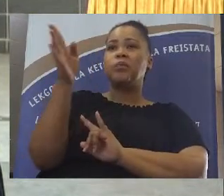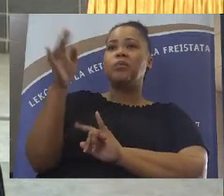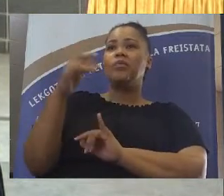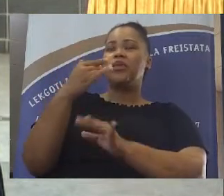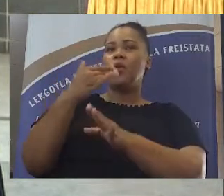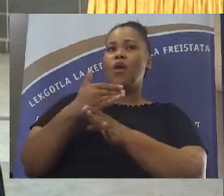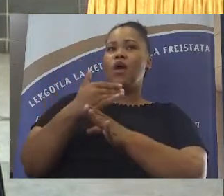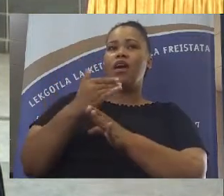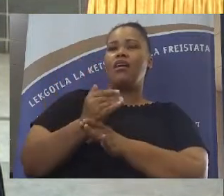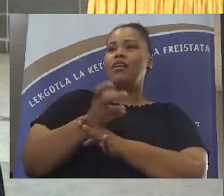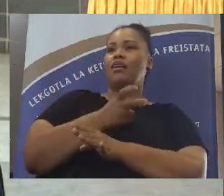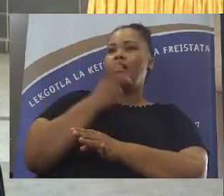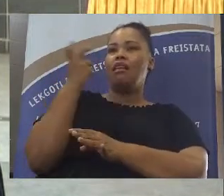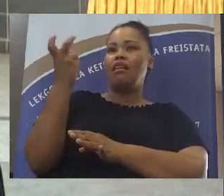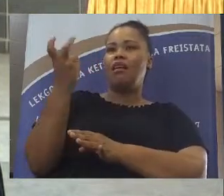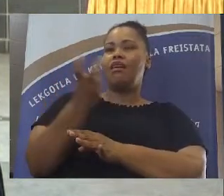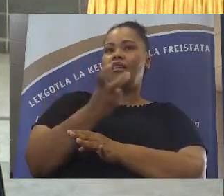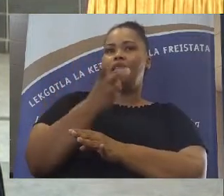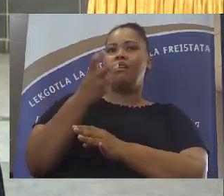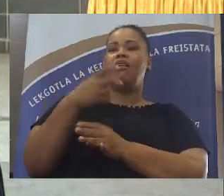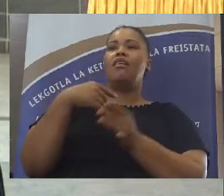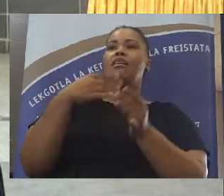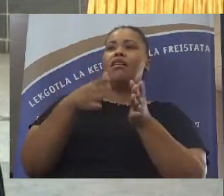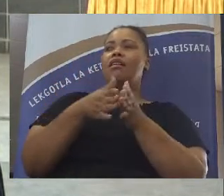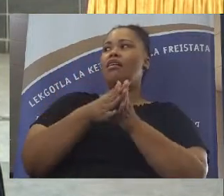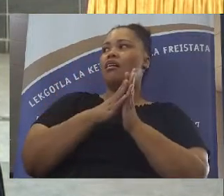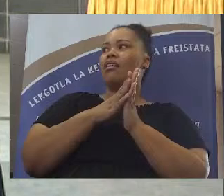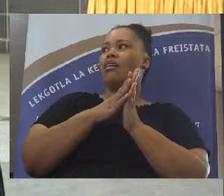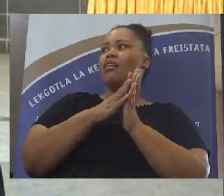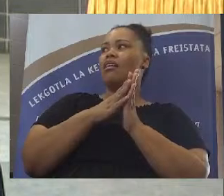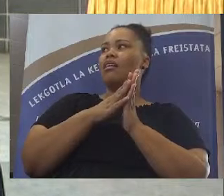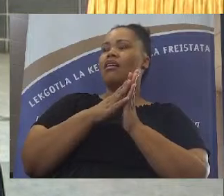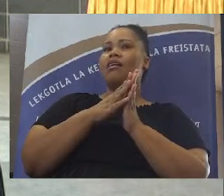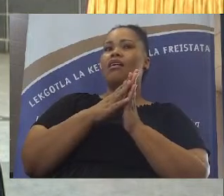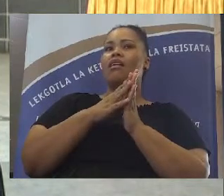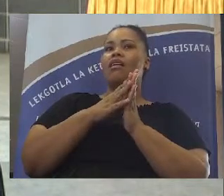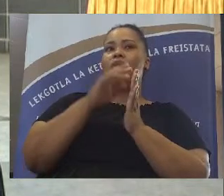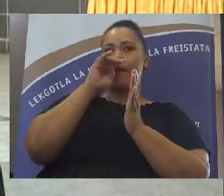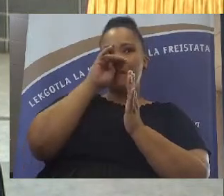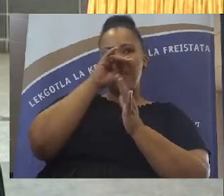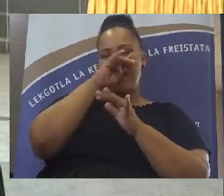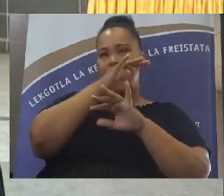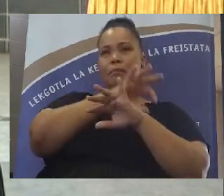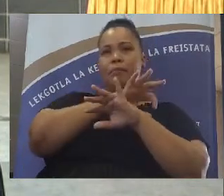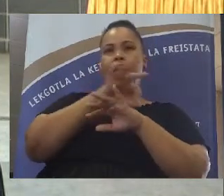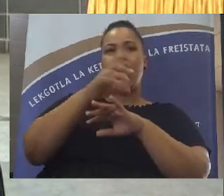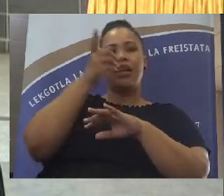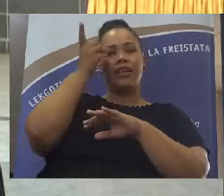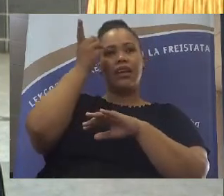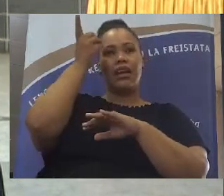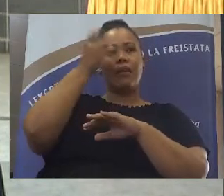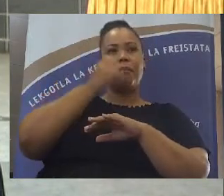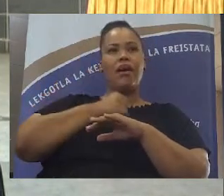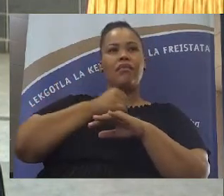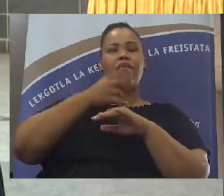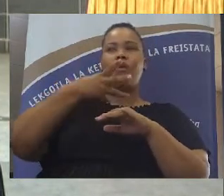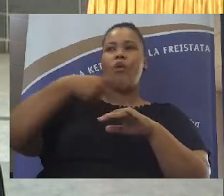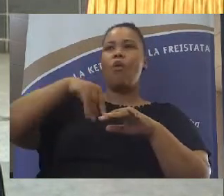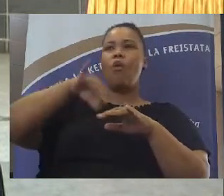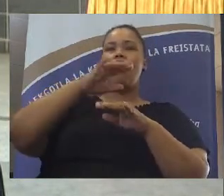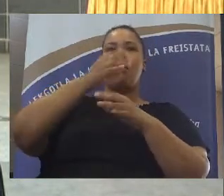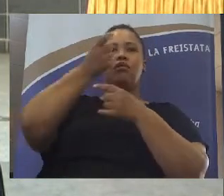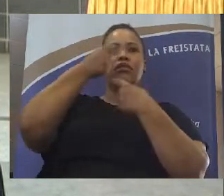soek werk. Soos ek sê, ek wil nie my plan en my droom vir almal deel nie. Ek is te